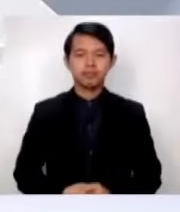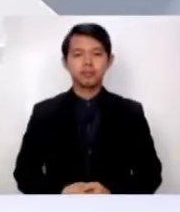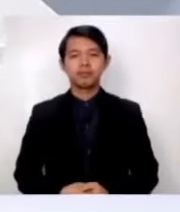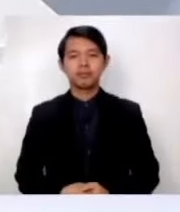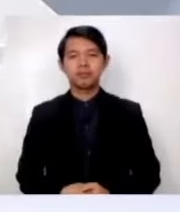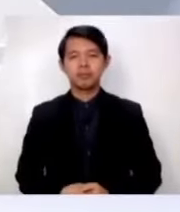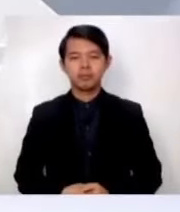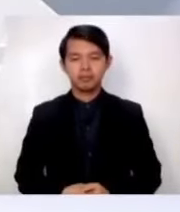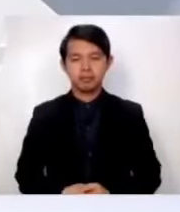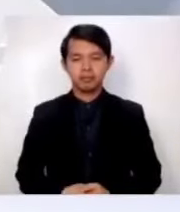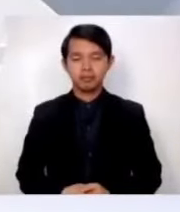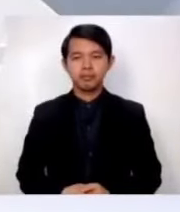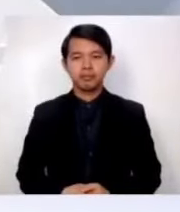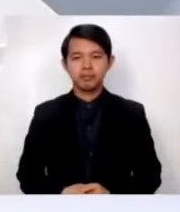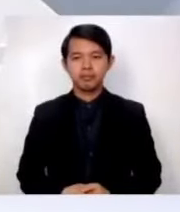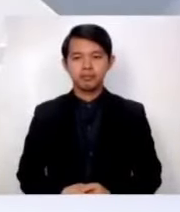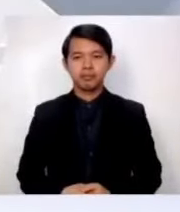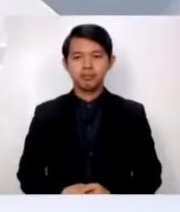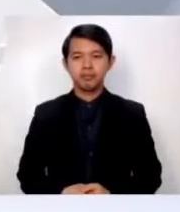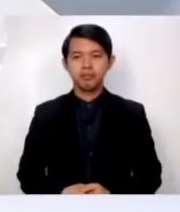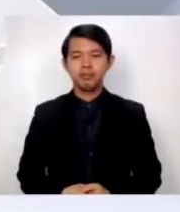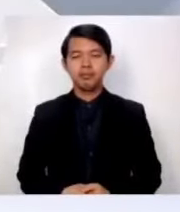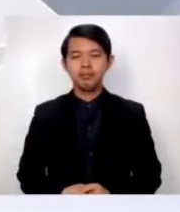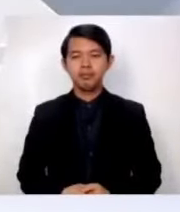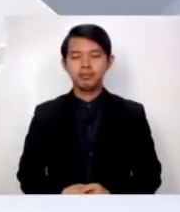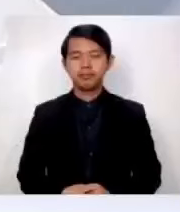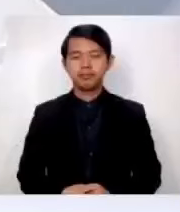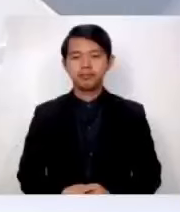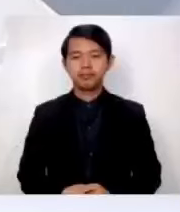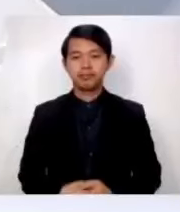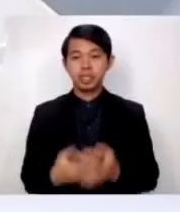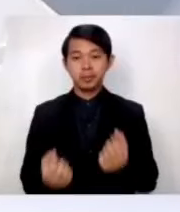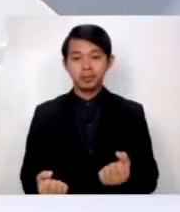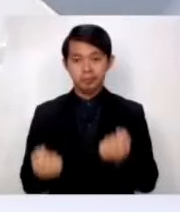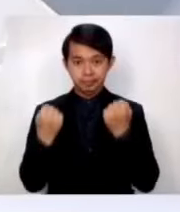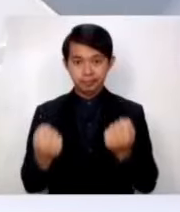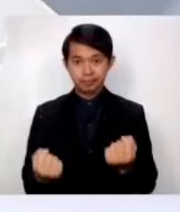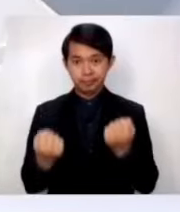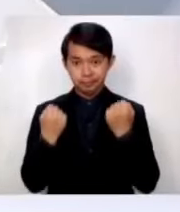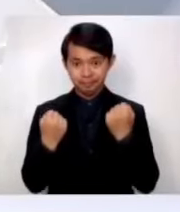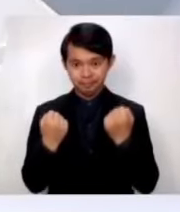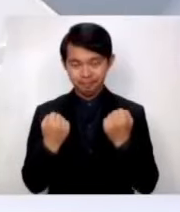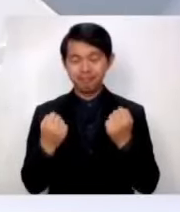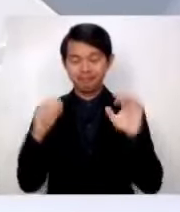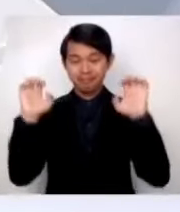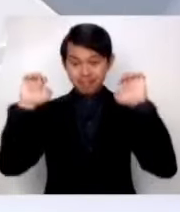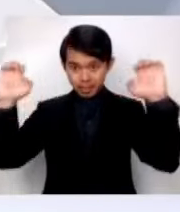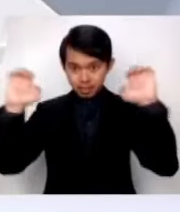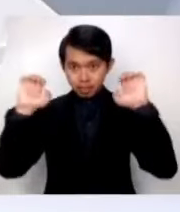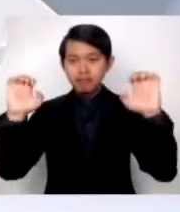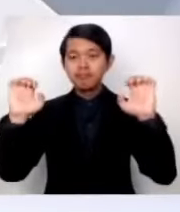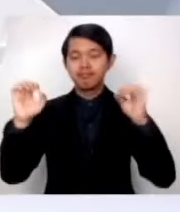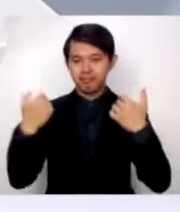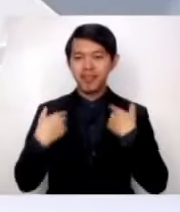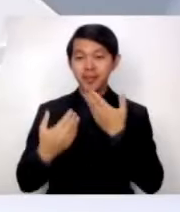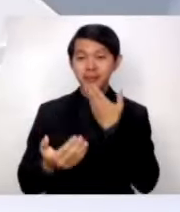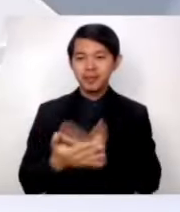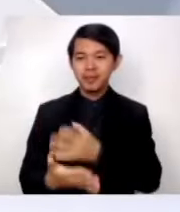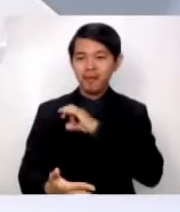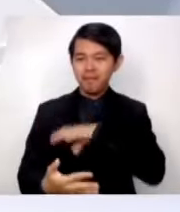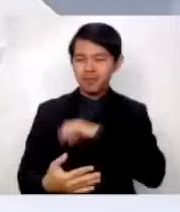Iwasang magbuhat ng maling tao, pero yung pagbubuhat o yung weightlifting na exercise, may mga magandang epekto raw sa mga